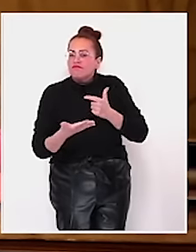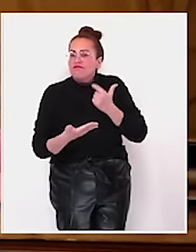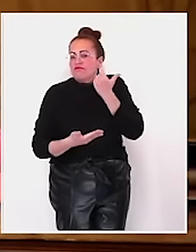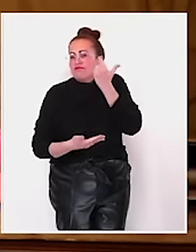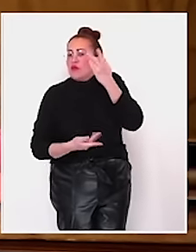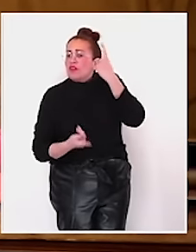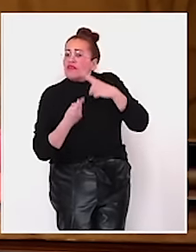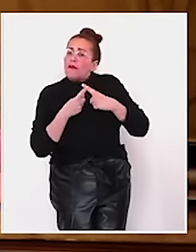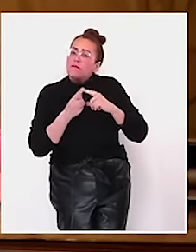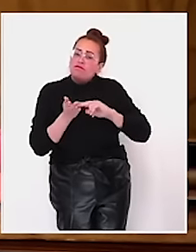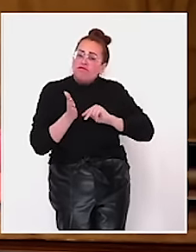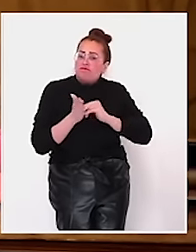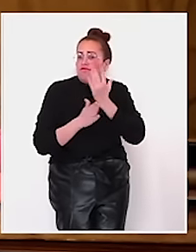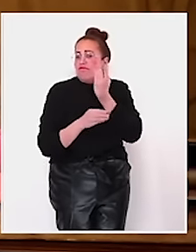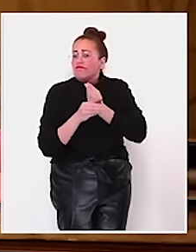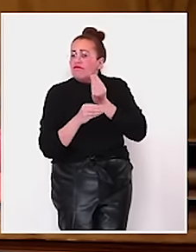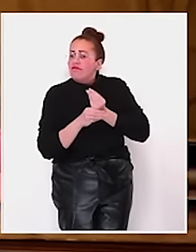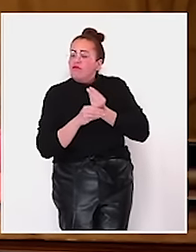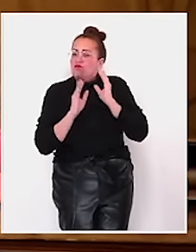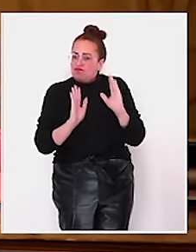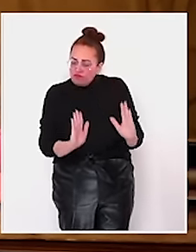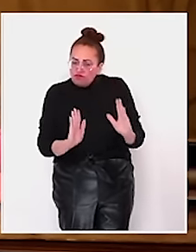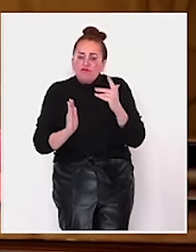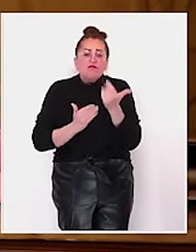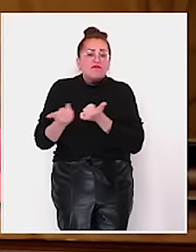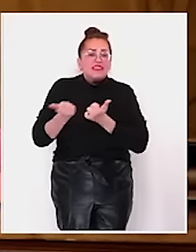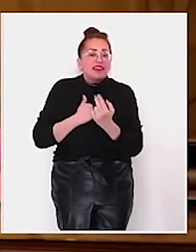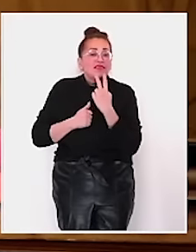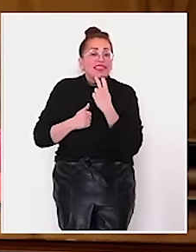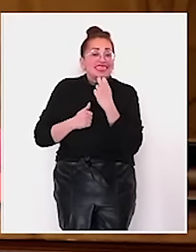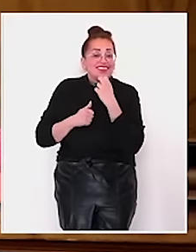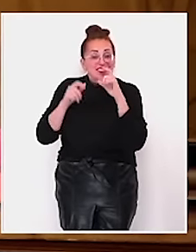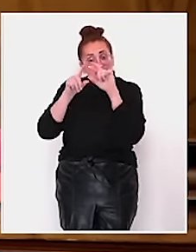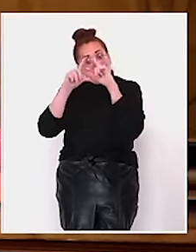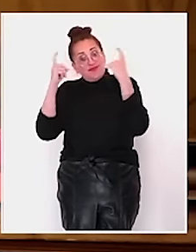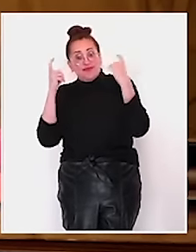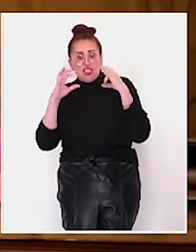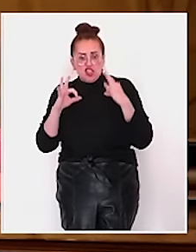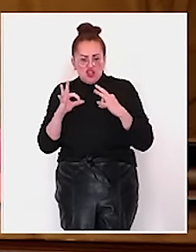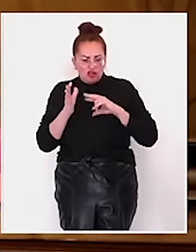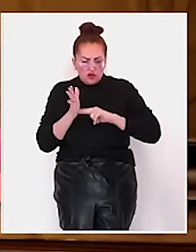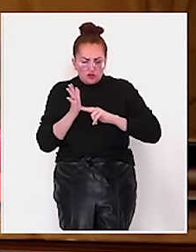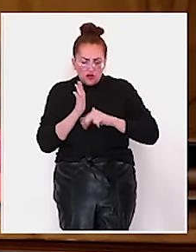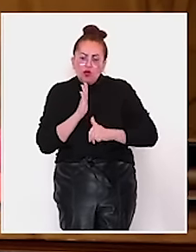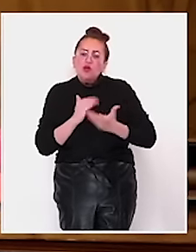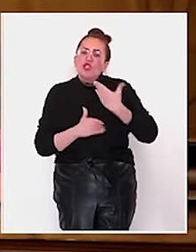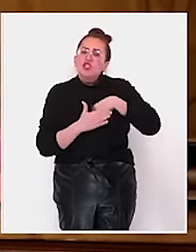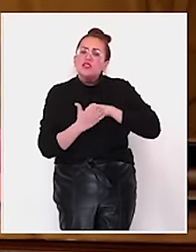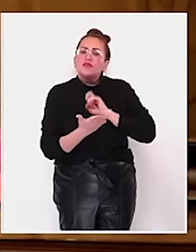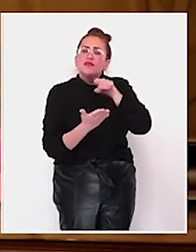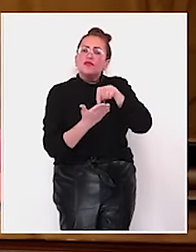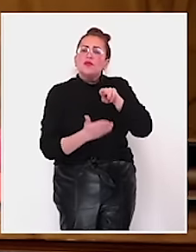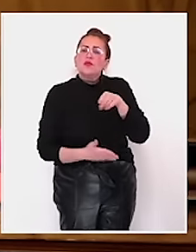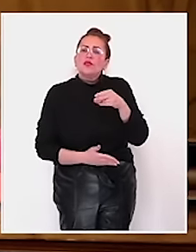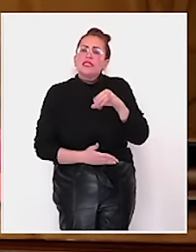contrats d'apprentissage, mais sur les services civiques. En tout cas, là, je voudrais rajouter que, avec la convention qu'on a avec Unicité, hein, avec Sylvie Schmitt,